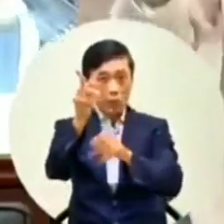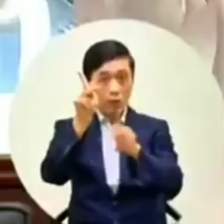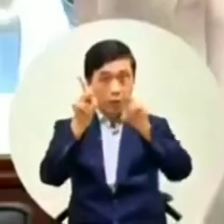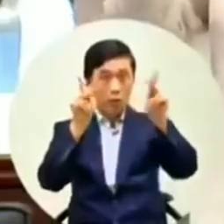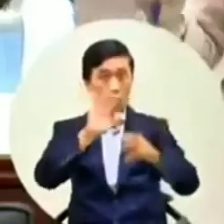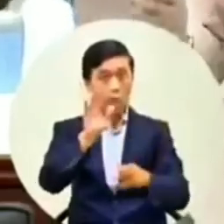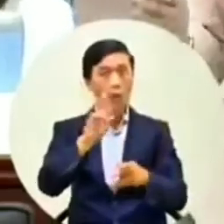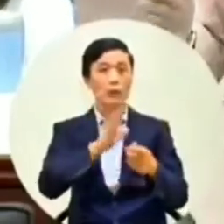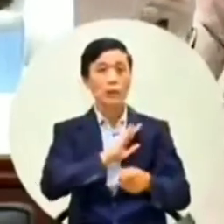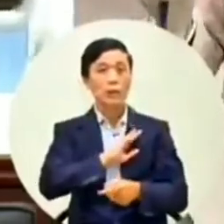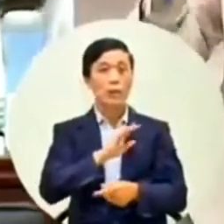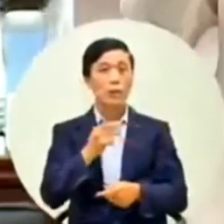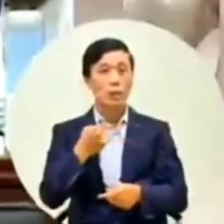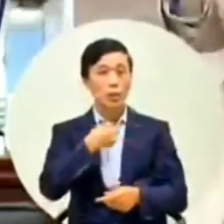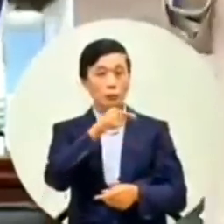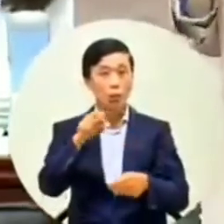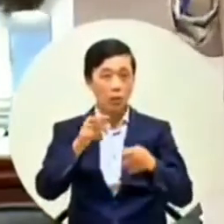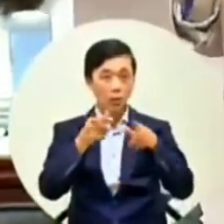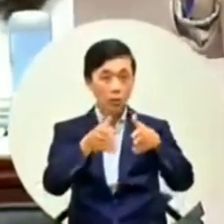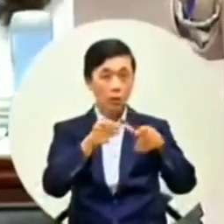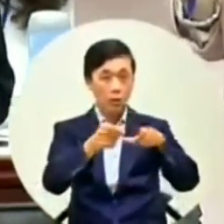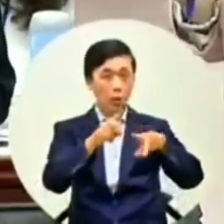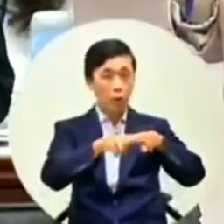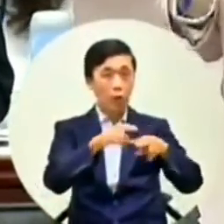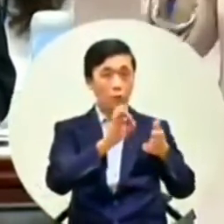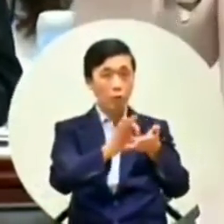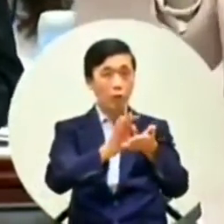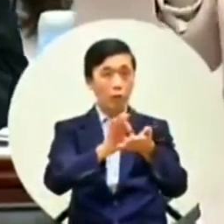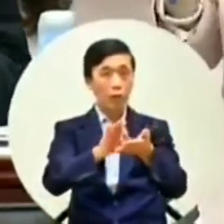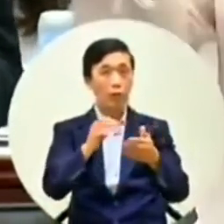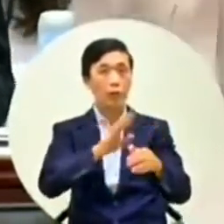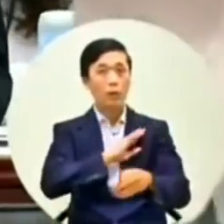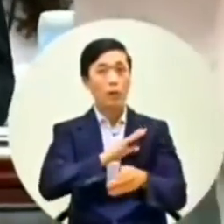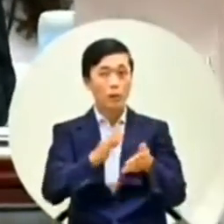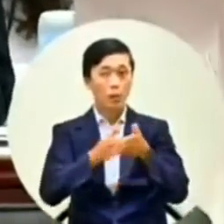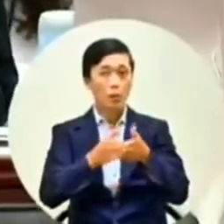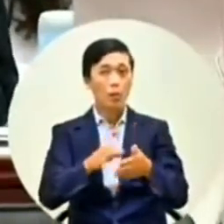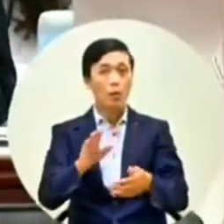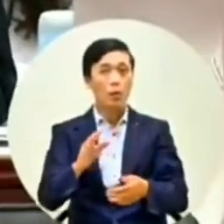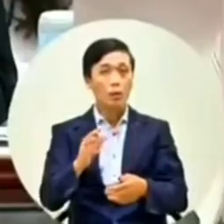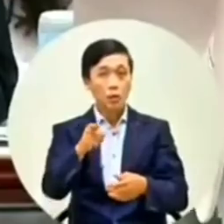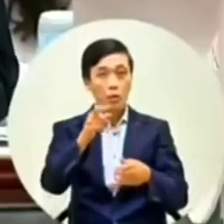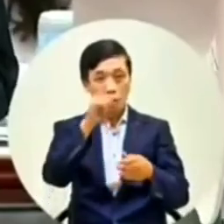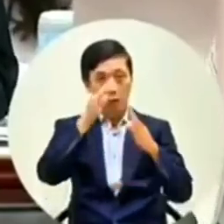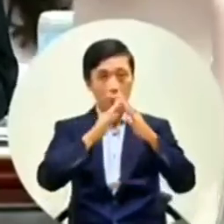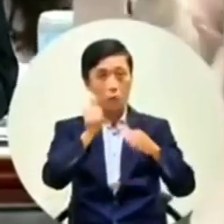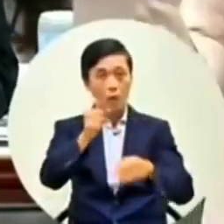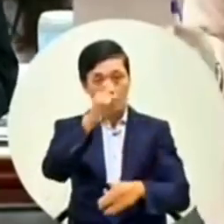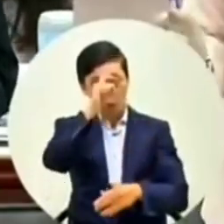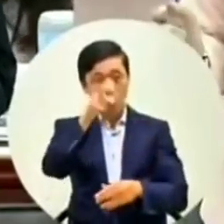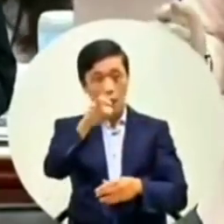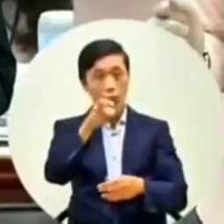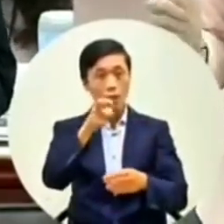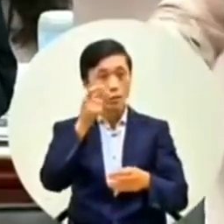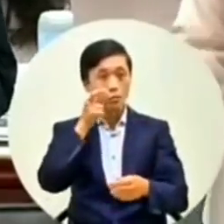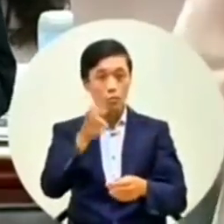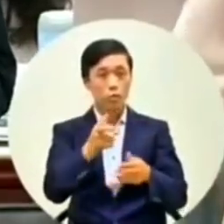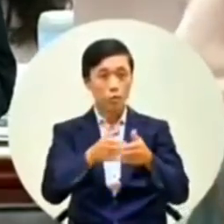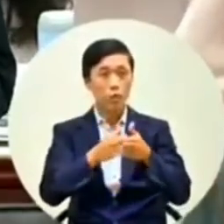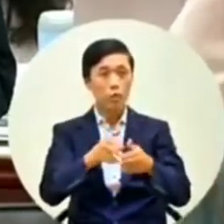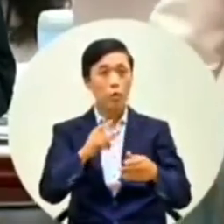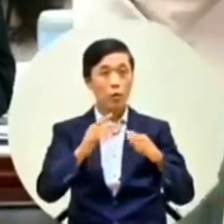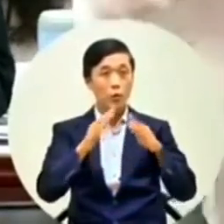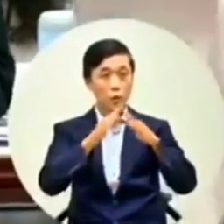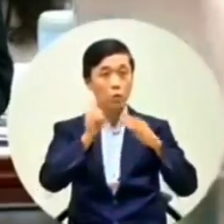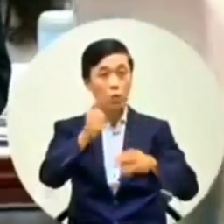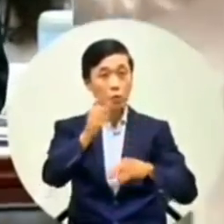市长，你做不做得到？ 我们有一些公共支出， 你 要 靠信心美嘛？市长，拳头要硬起来。市长，你做不做得到？零举